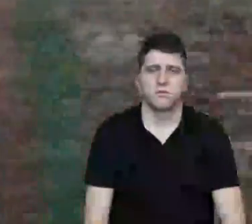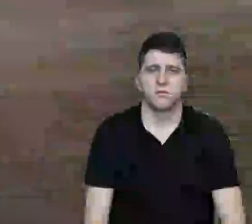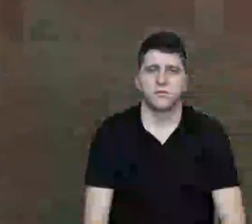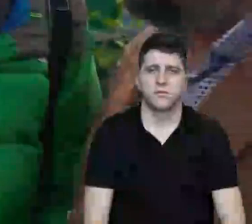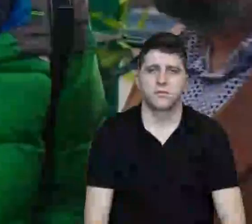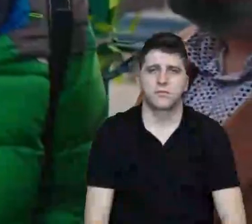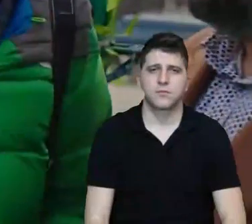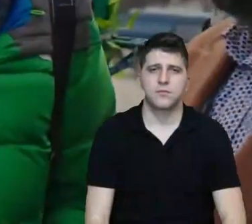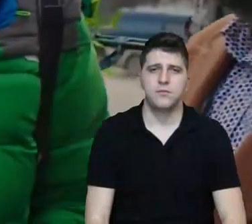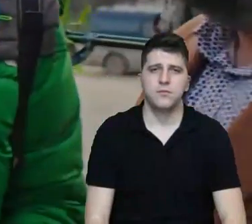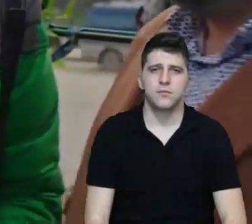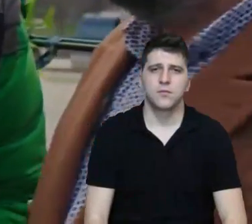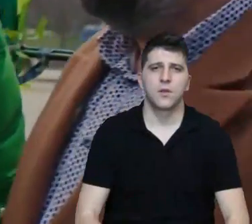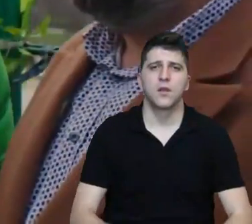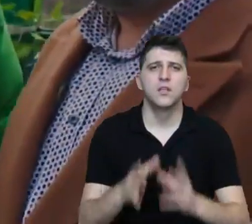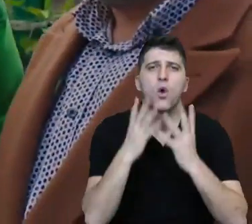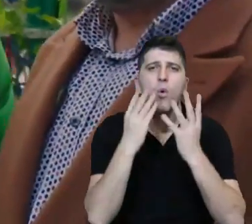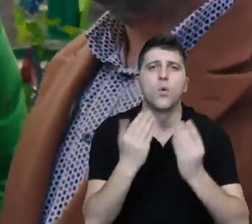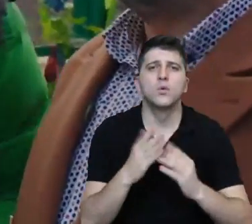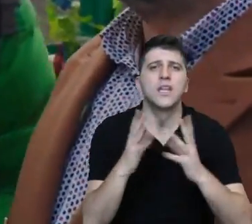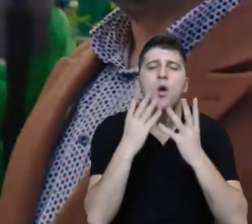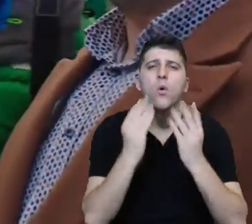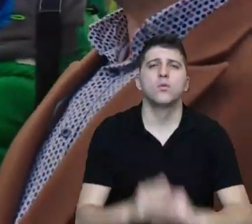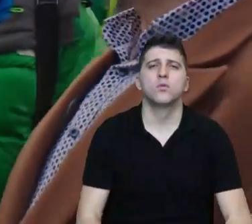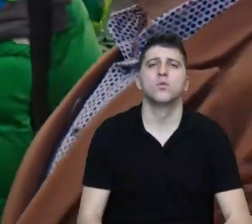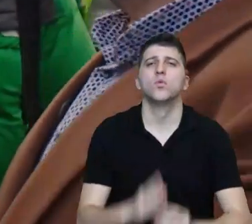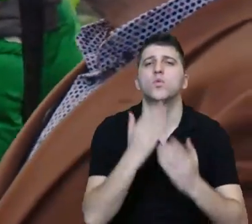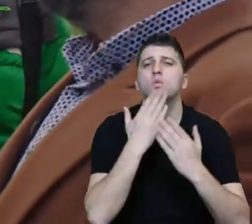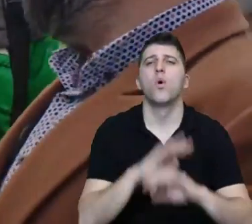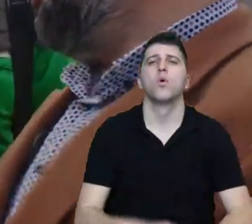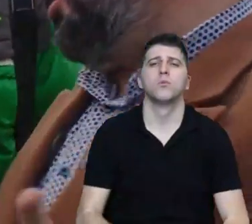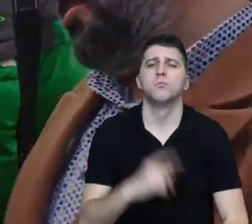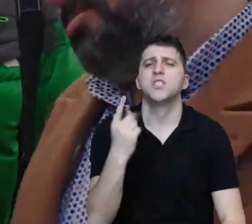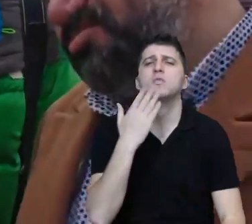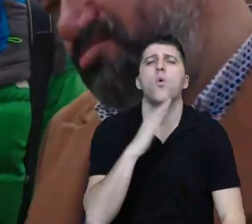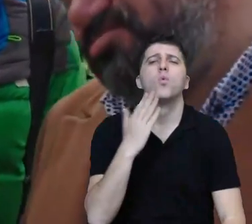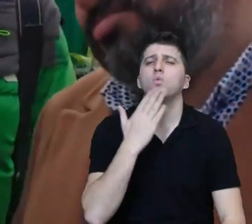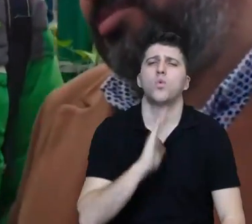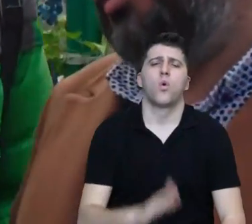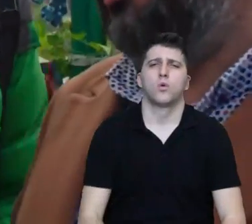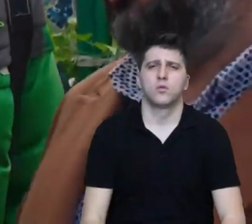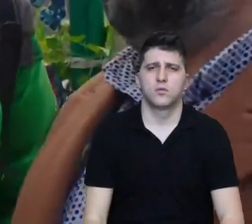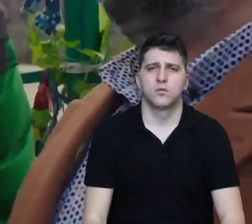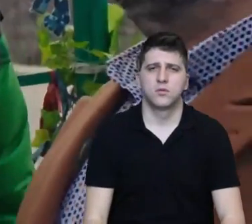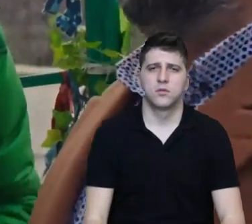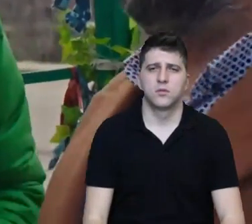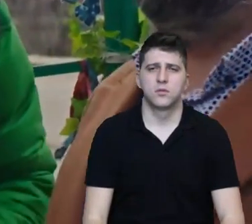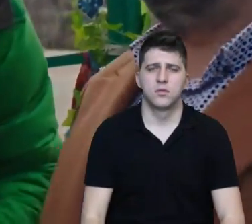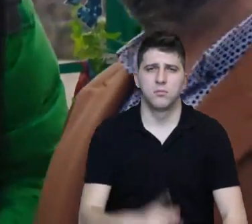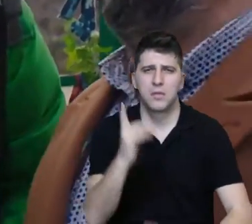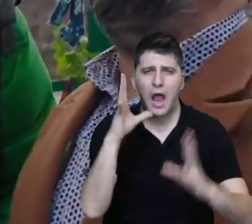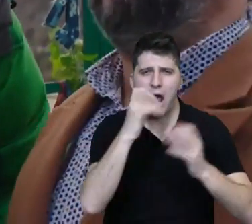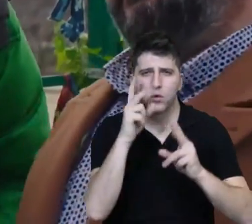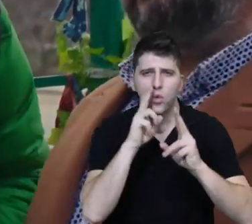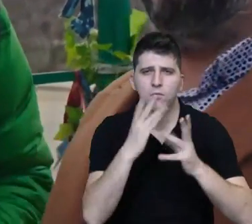ışık belirdi. Ne oldu? Ne oldu? Yok, bir şey, bir şey yok. Yok, yok, yok ya. Bir karartı gördüm